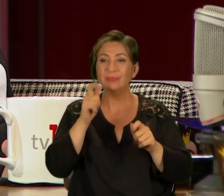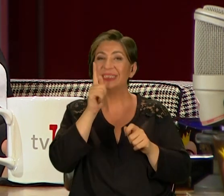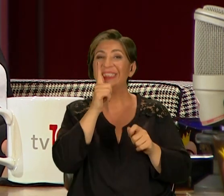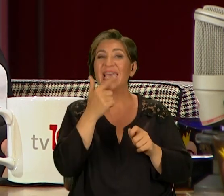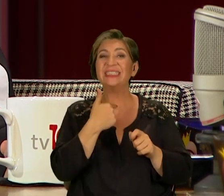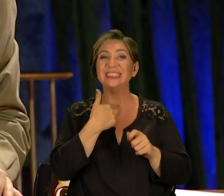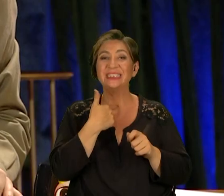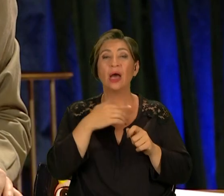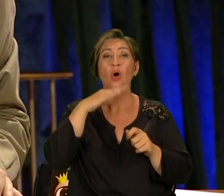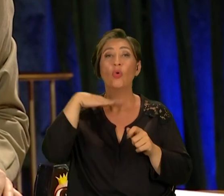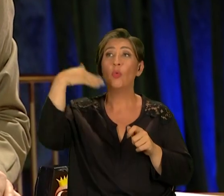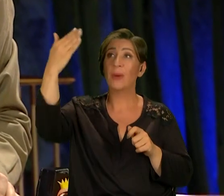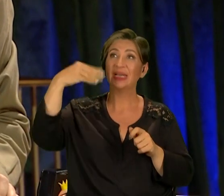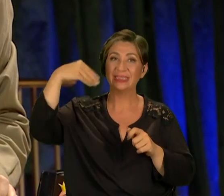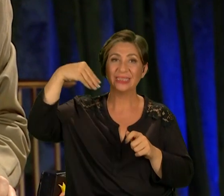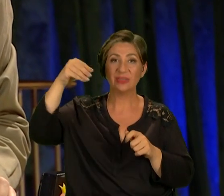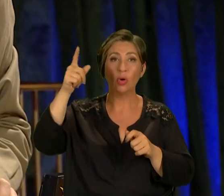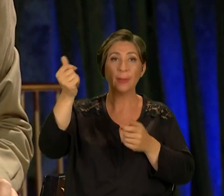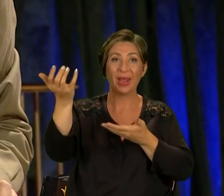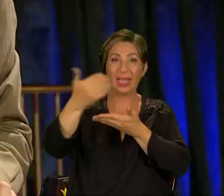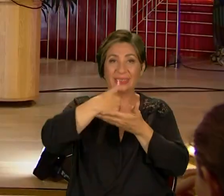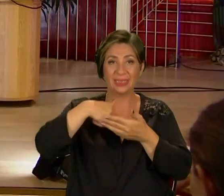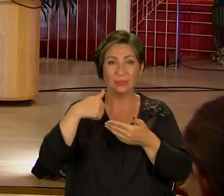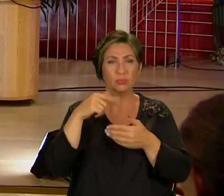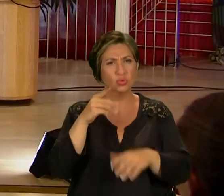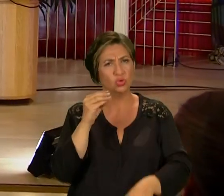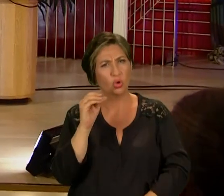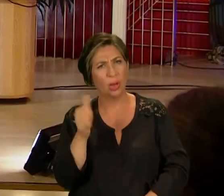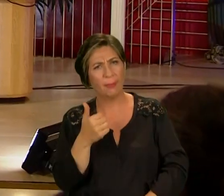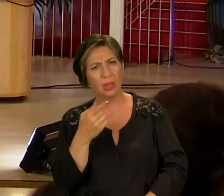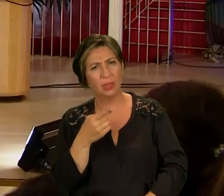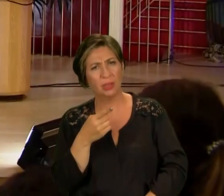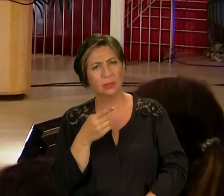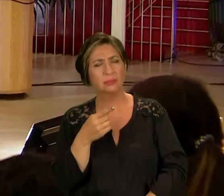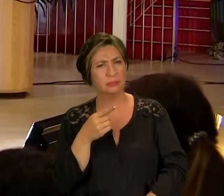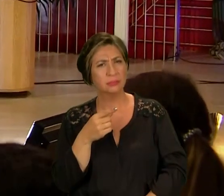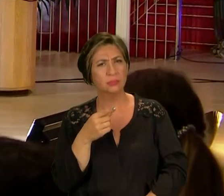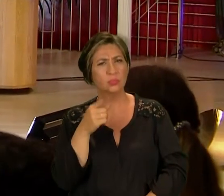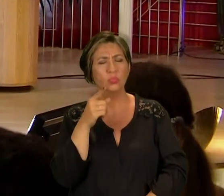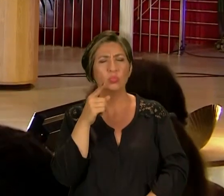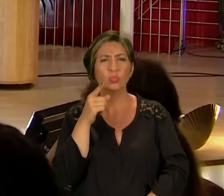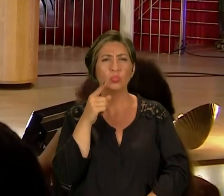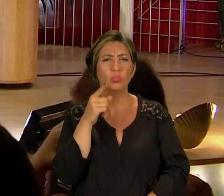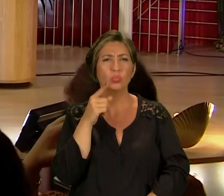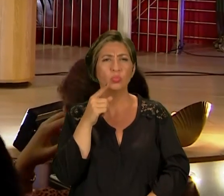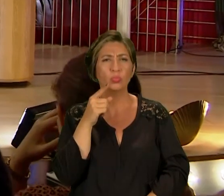sesler yurt dışına satıldı. Oradan para kazandım. Bu çok önemli bir olay. Evet.